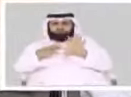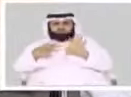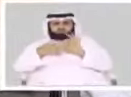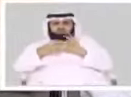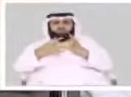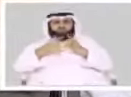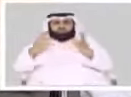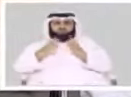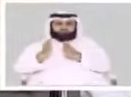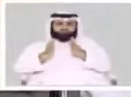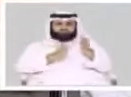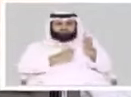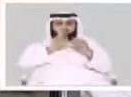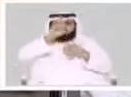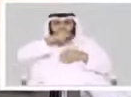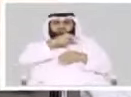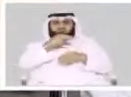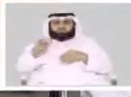النصارى،